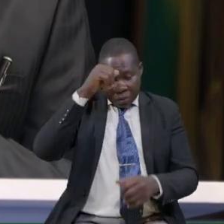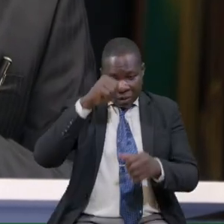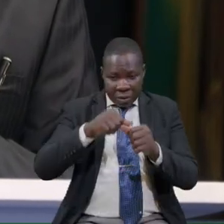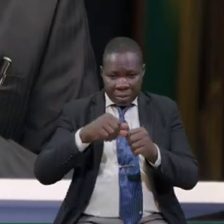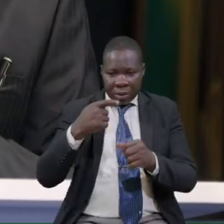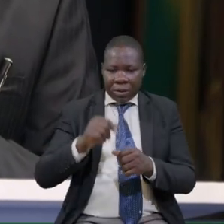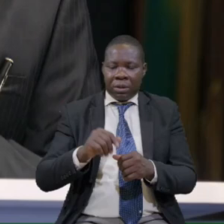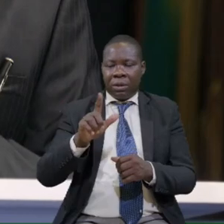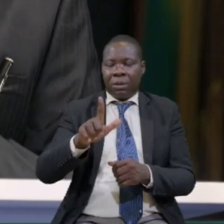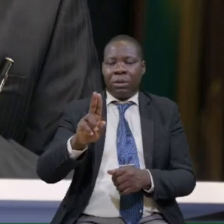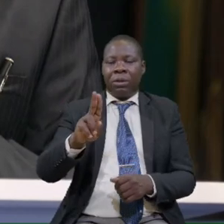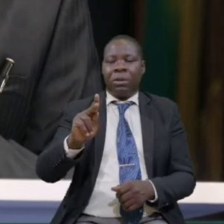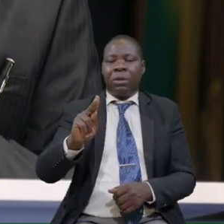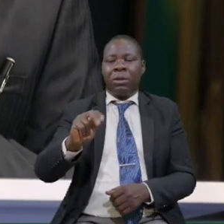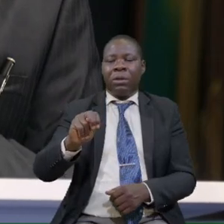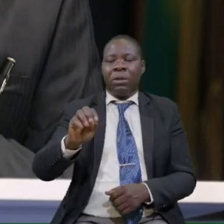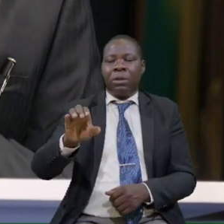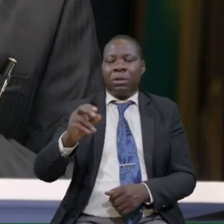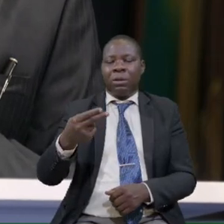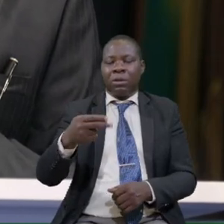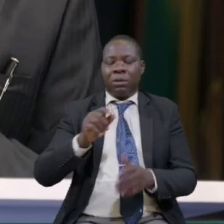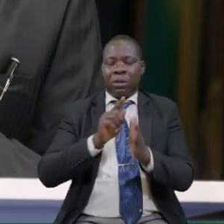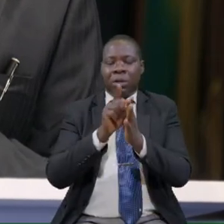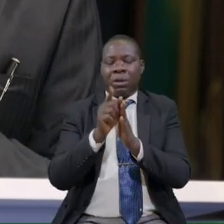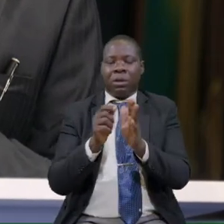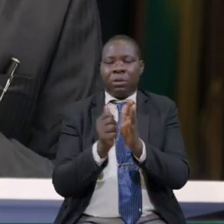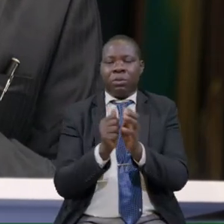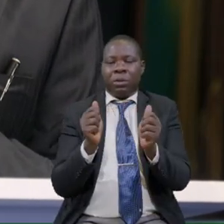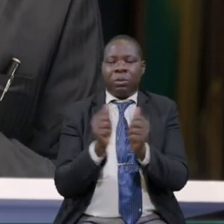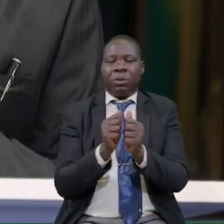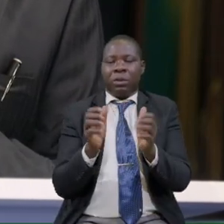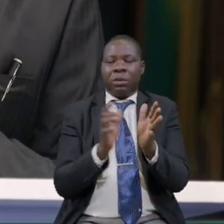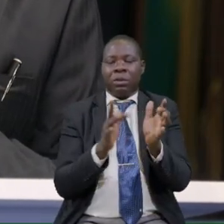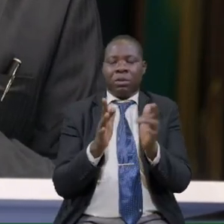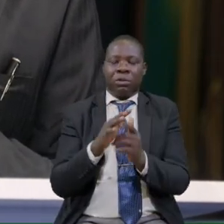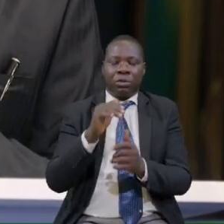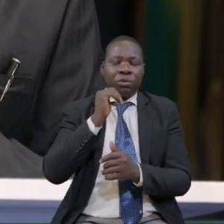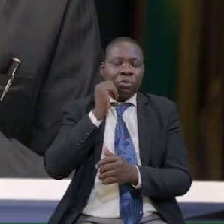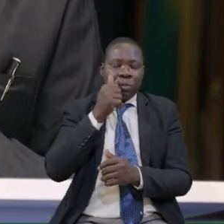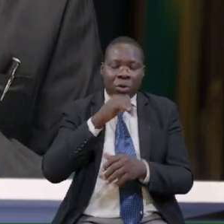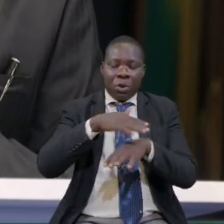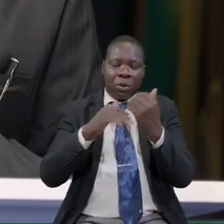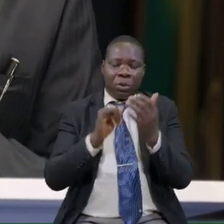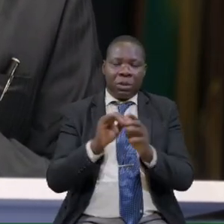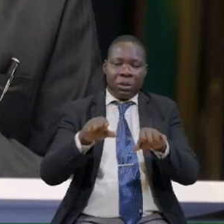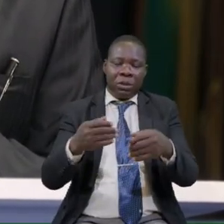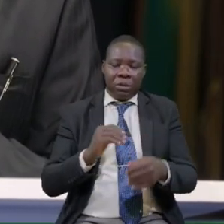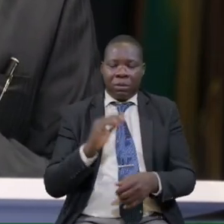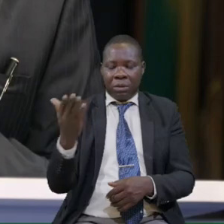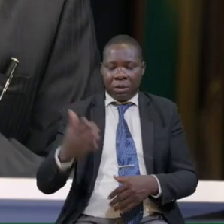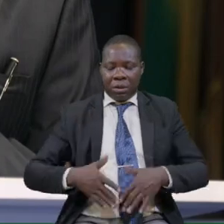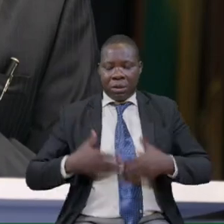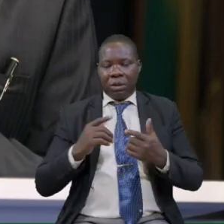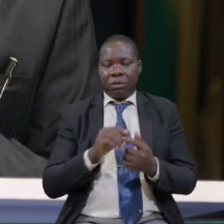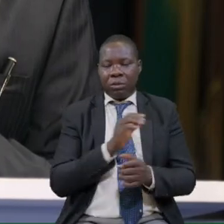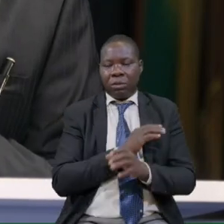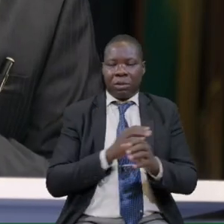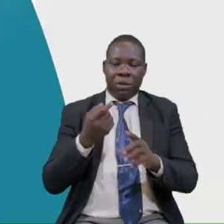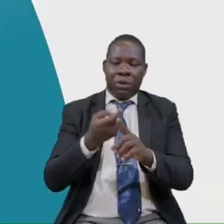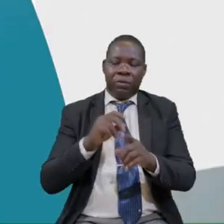Rappelez-vous le déjeuner avec Jésus demain. Tous ceux qui ont donné leur vie à Christ du